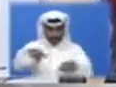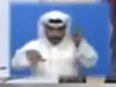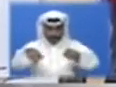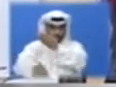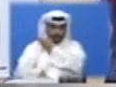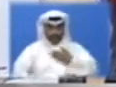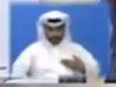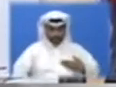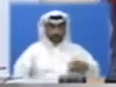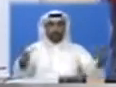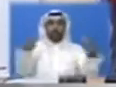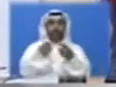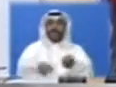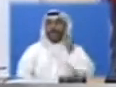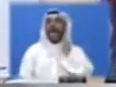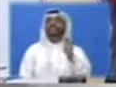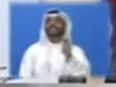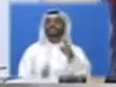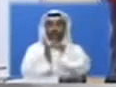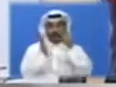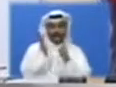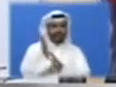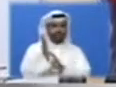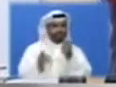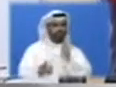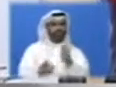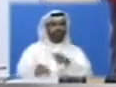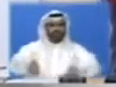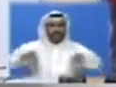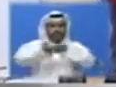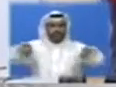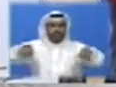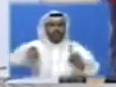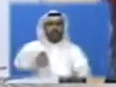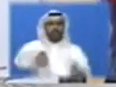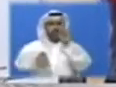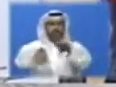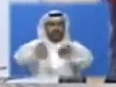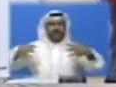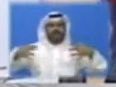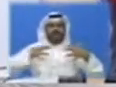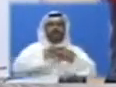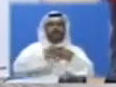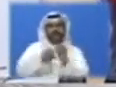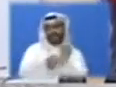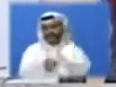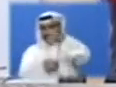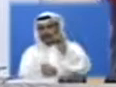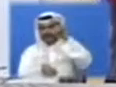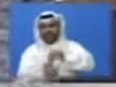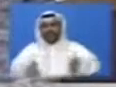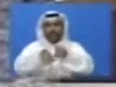وإدارة المعرفة وإدارة الجودة الشاملة والعمل وفق مبادئ العدل والمساواة وتكافؤ الفرص